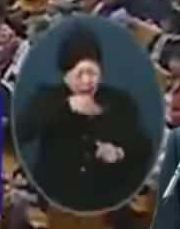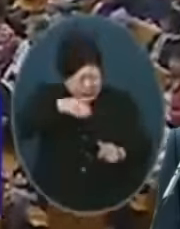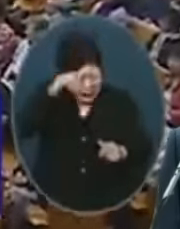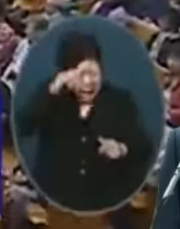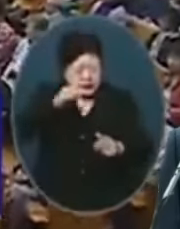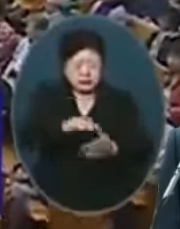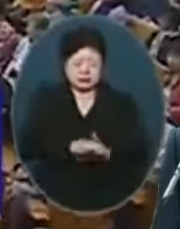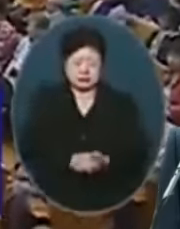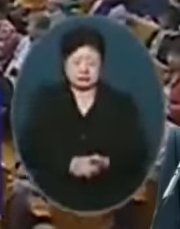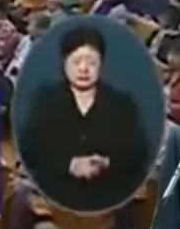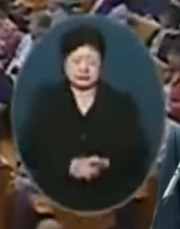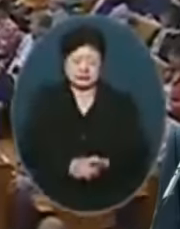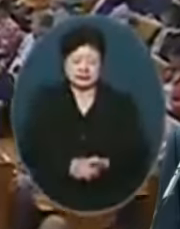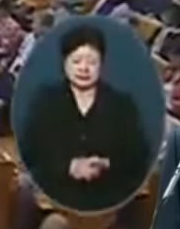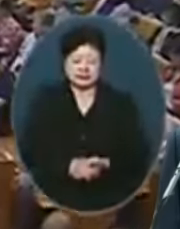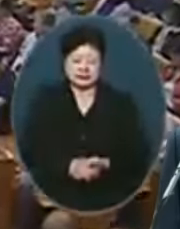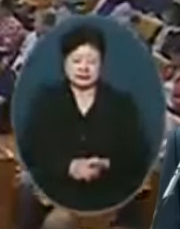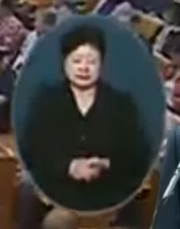돌아가자.